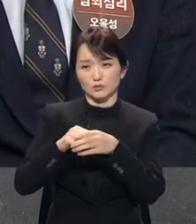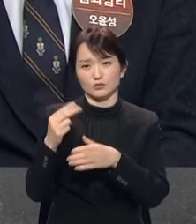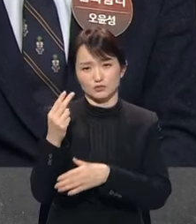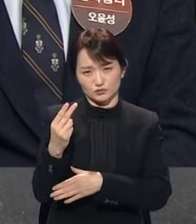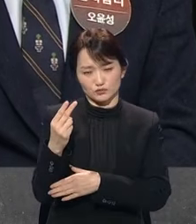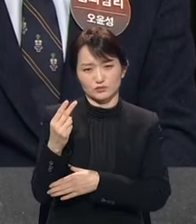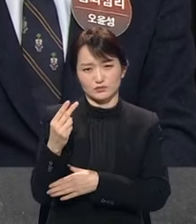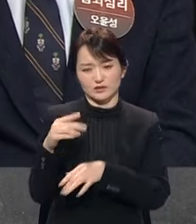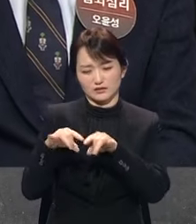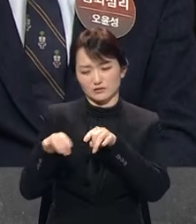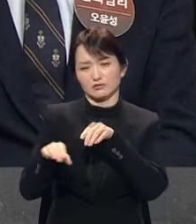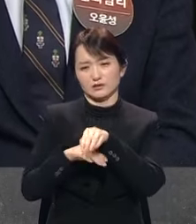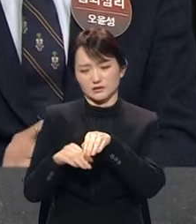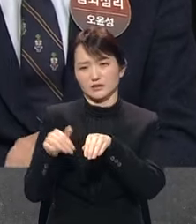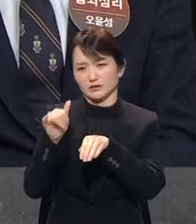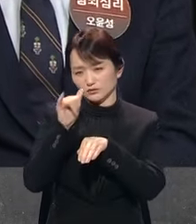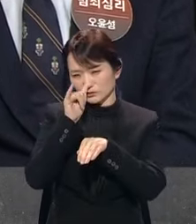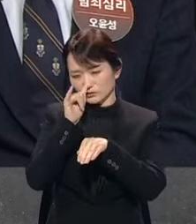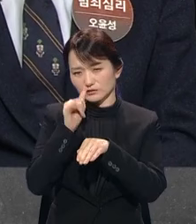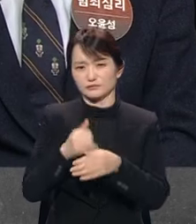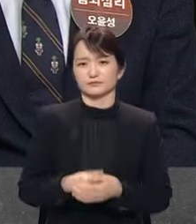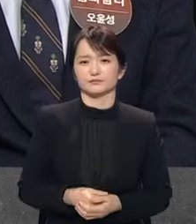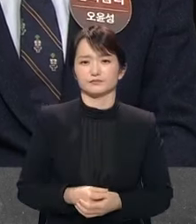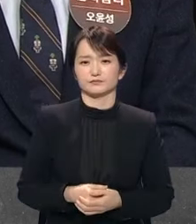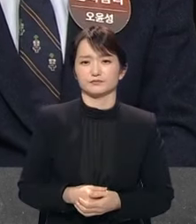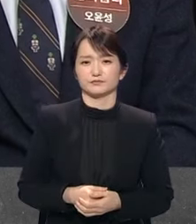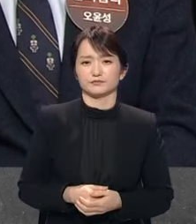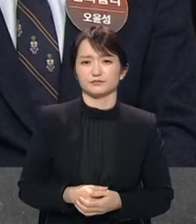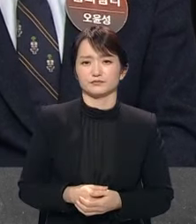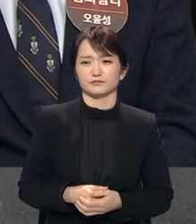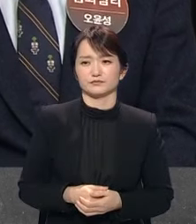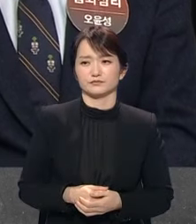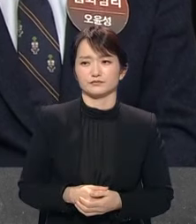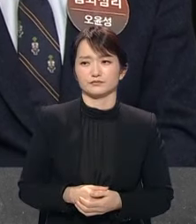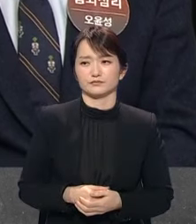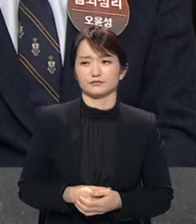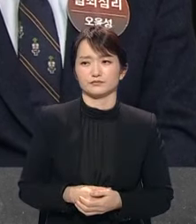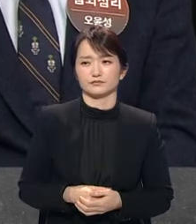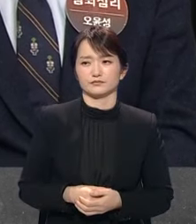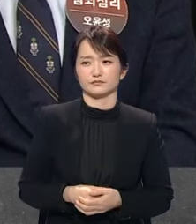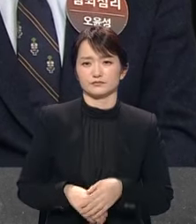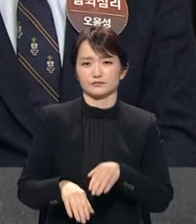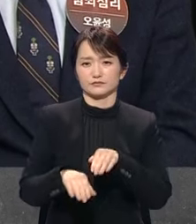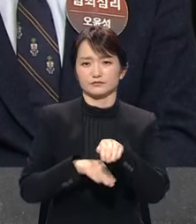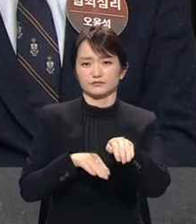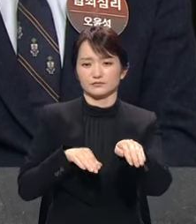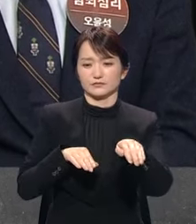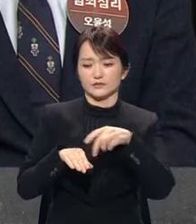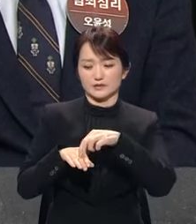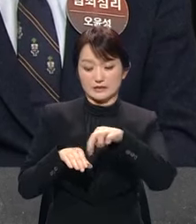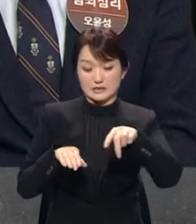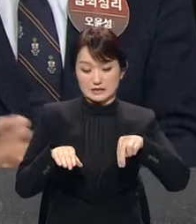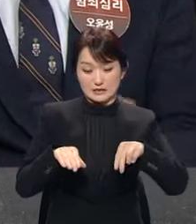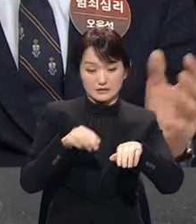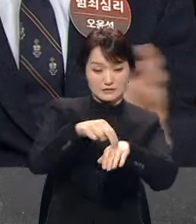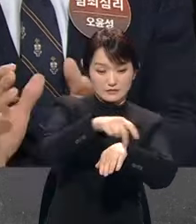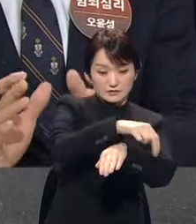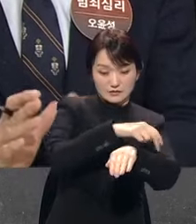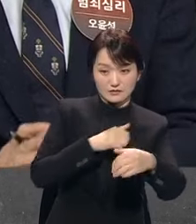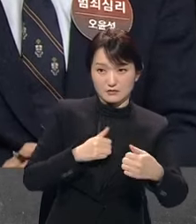저는 봅니다. 그리고 중요한 게 뭐냐면 일단 차에서 내리는 순간 버전이 달라집니다. 그러니까